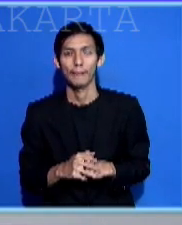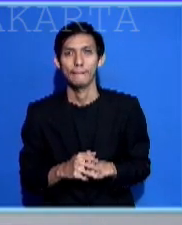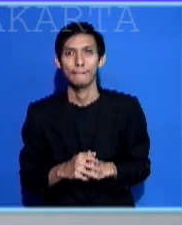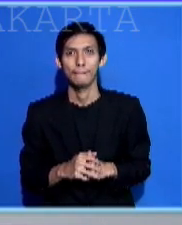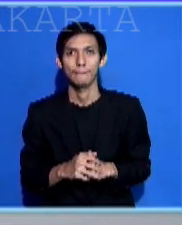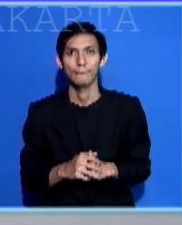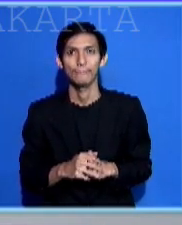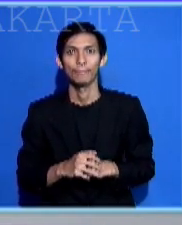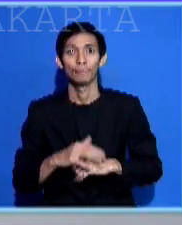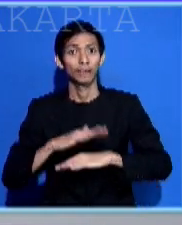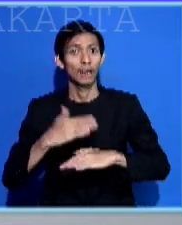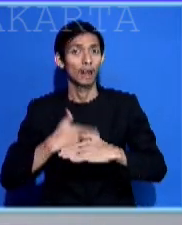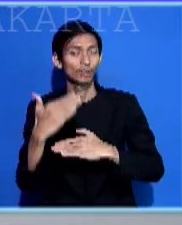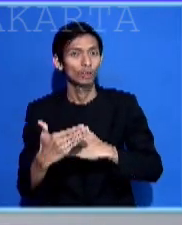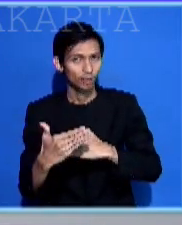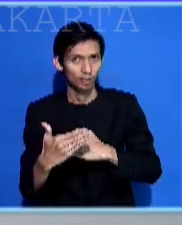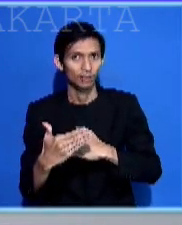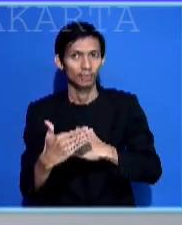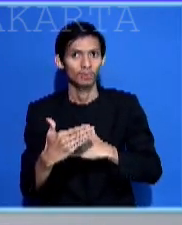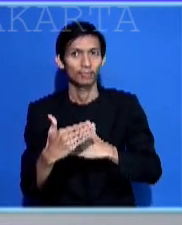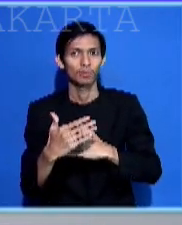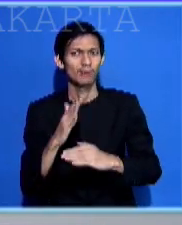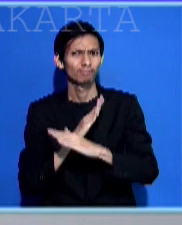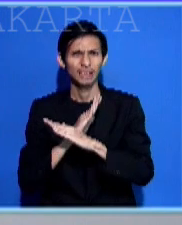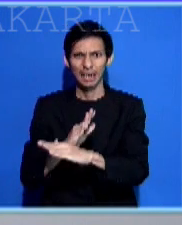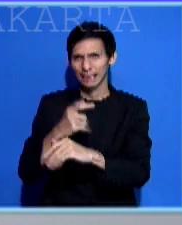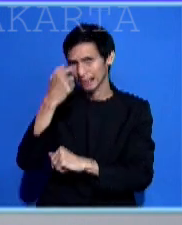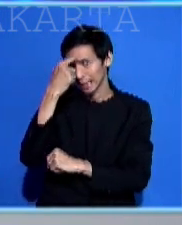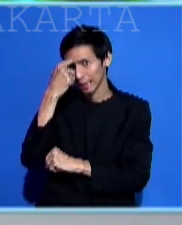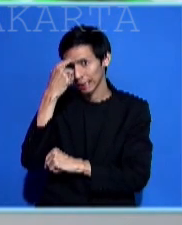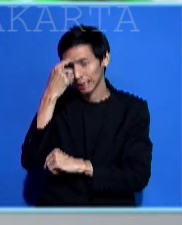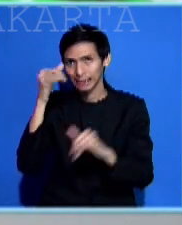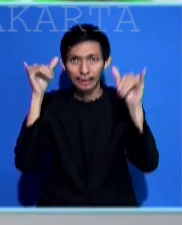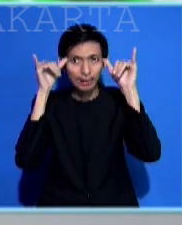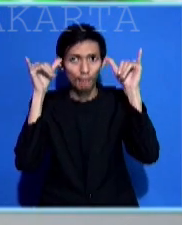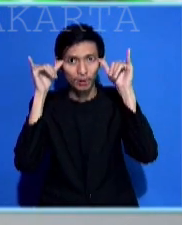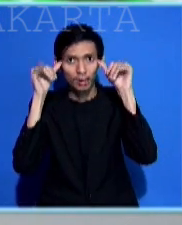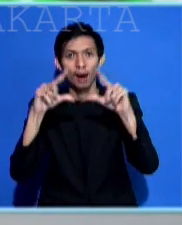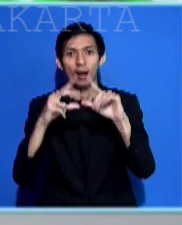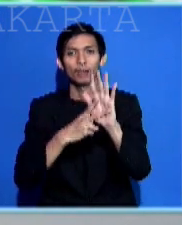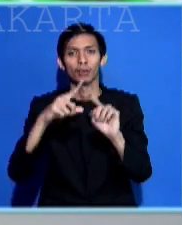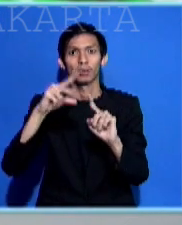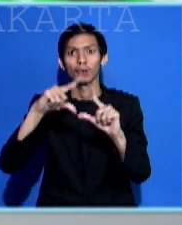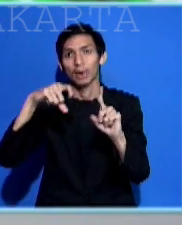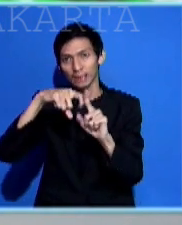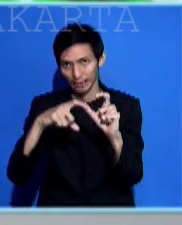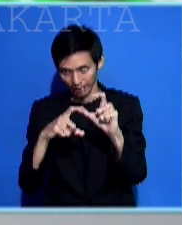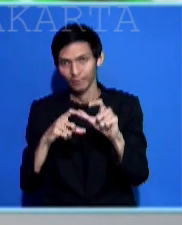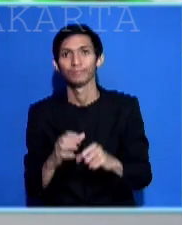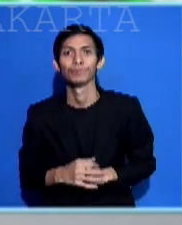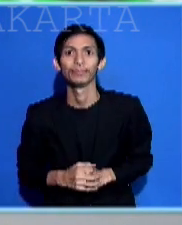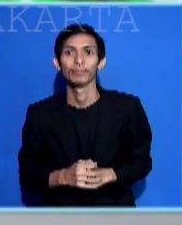Kita ke informasi lain, saudara. Mencegah meluasnya penyebaran penyakit antraks, ratusan hewan ternak ruminansia di Kelurahan Gayam Harjo,